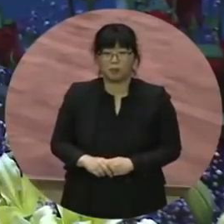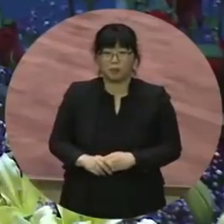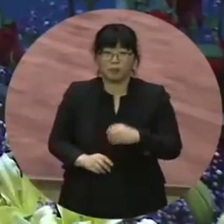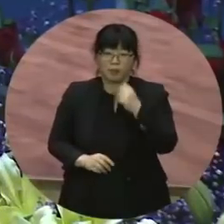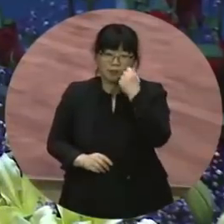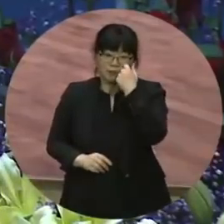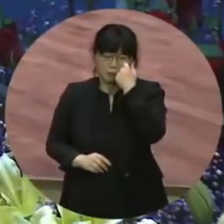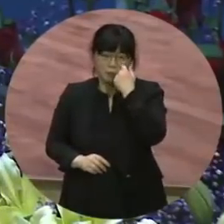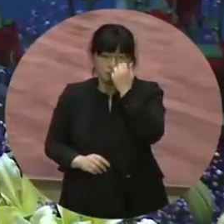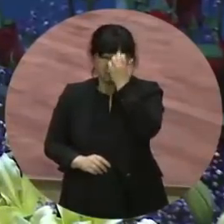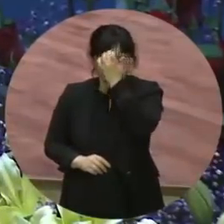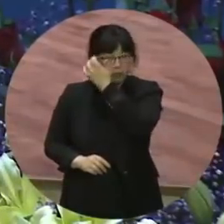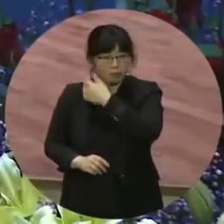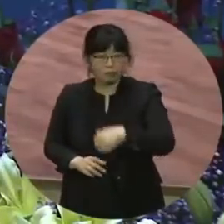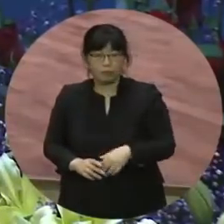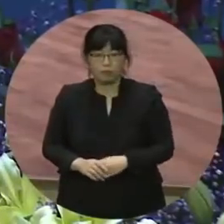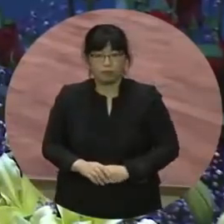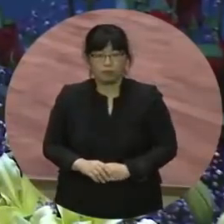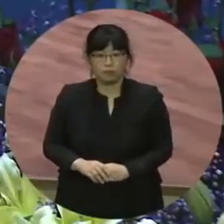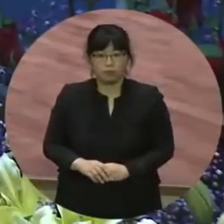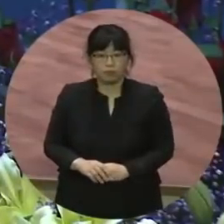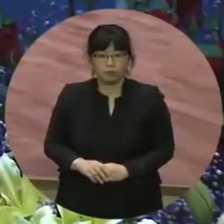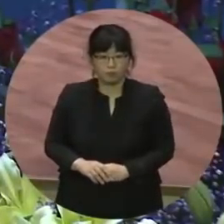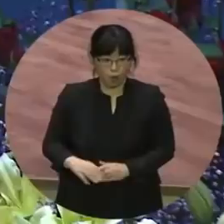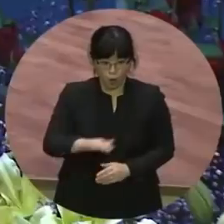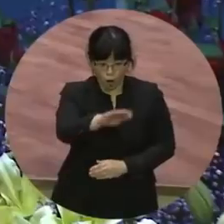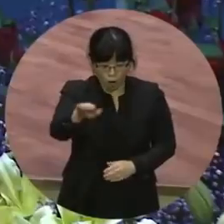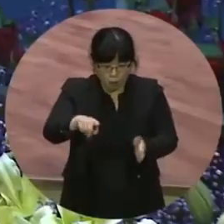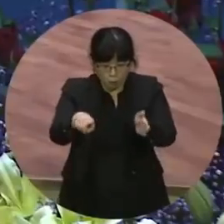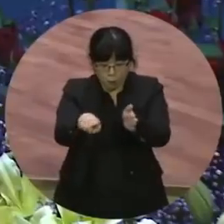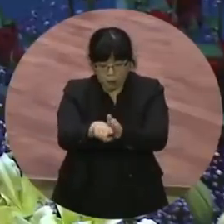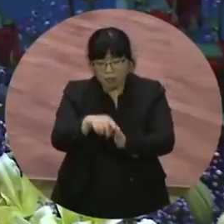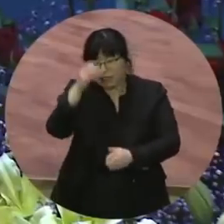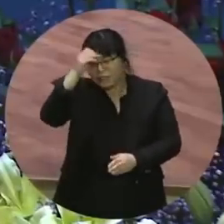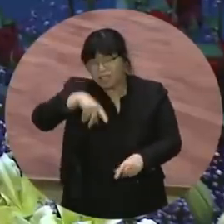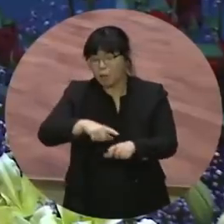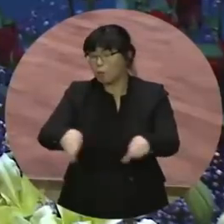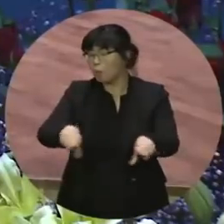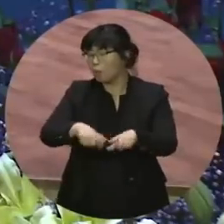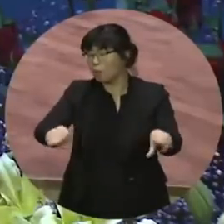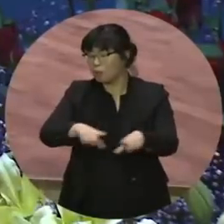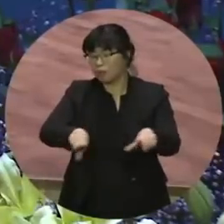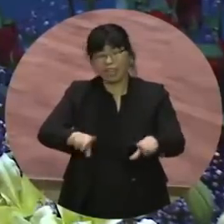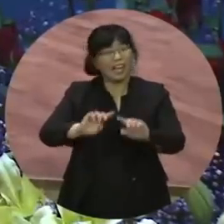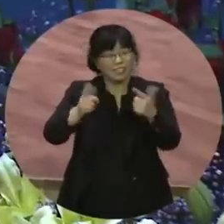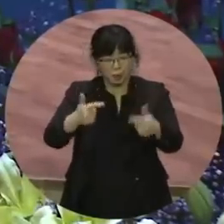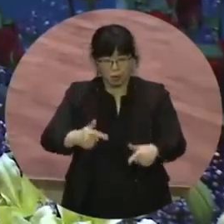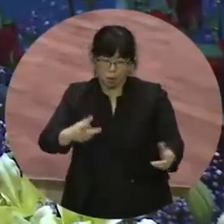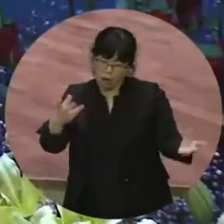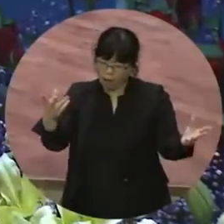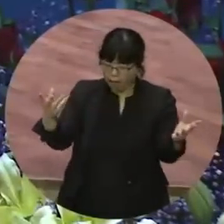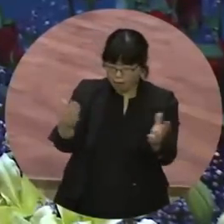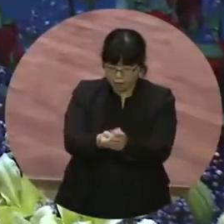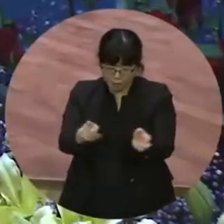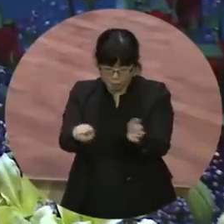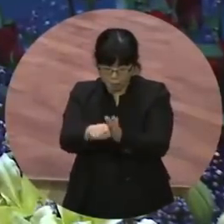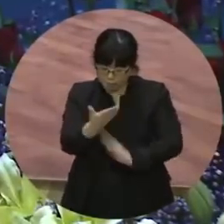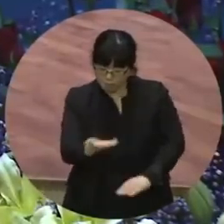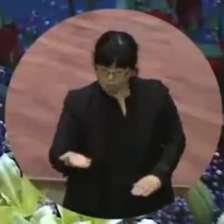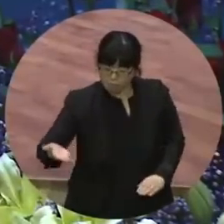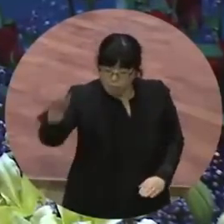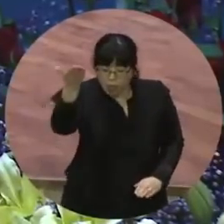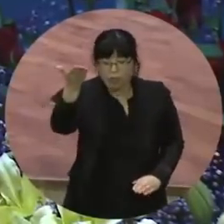그래서 여러분의 이 믿음이 절대 믿음이라는 영적 수준으로 이제는 막 오직